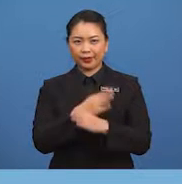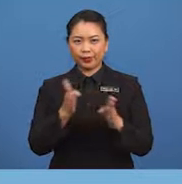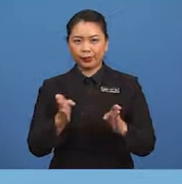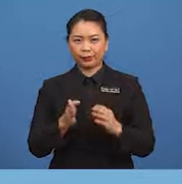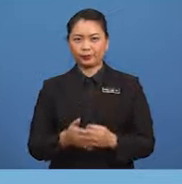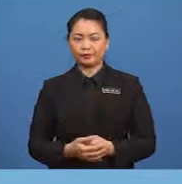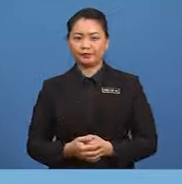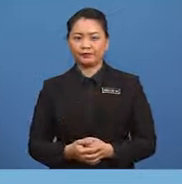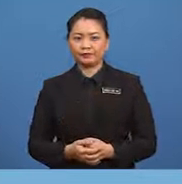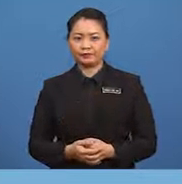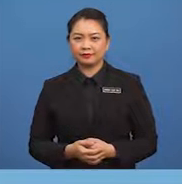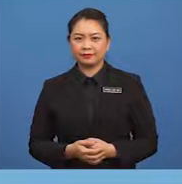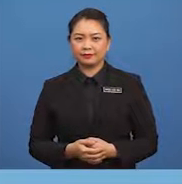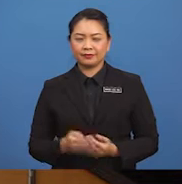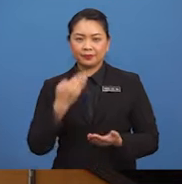terbentuk.